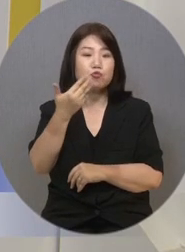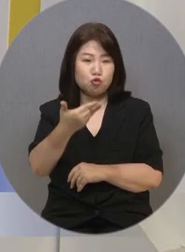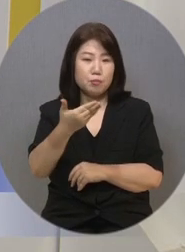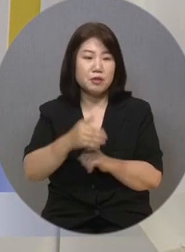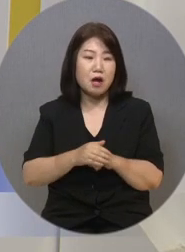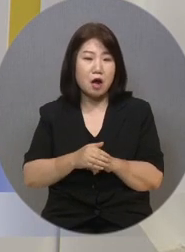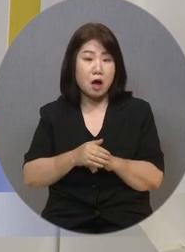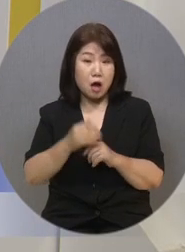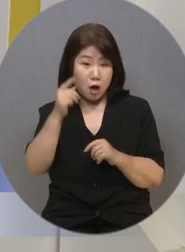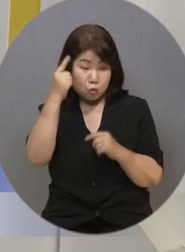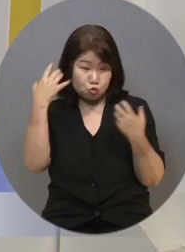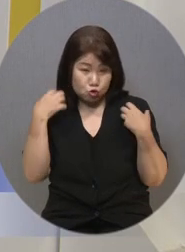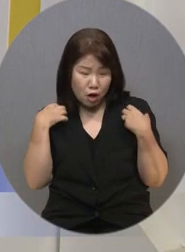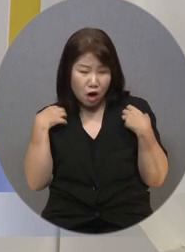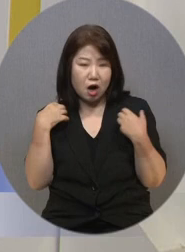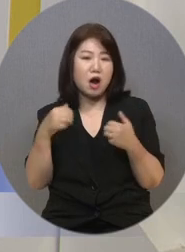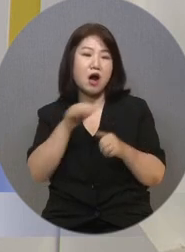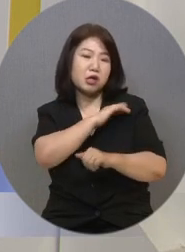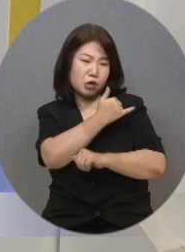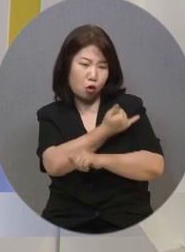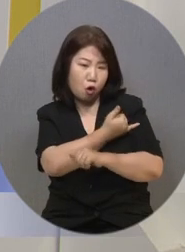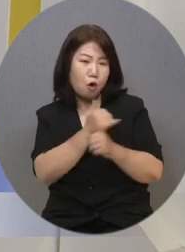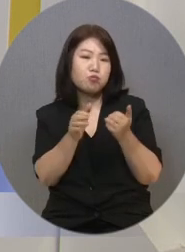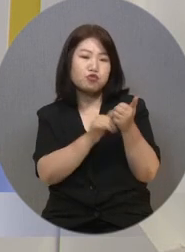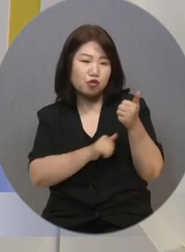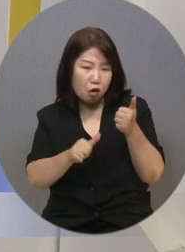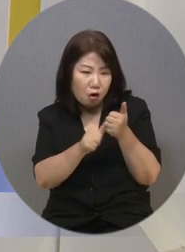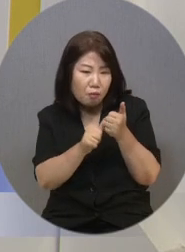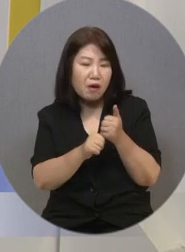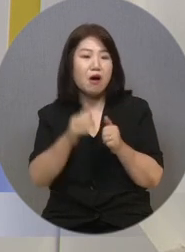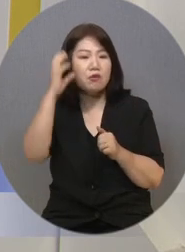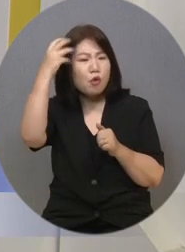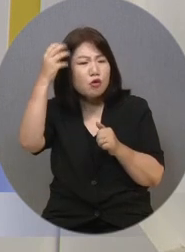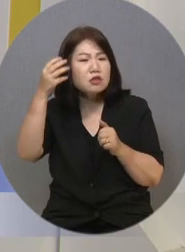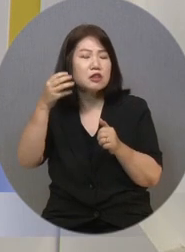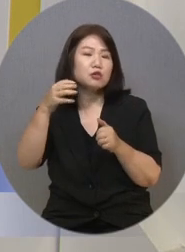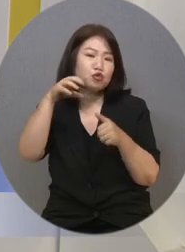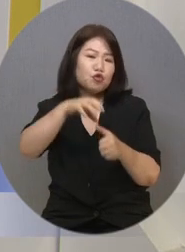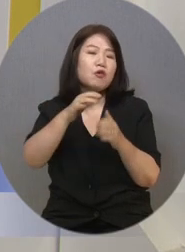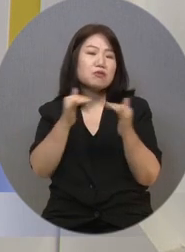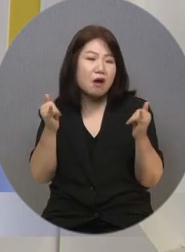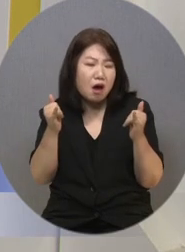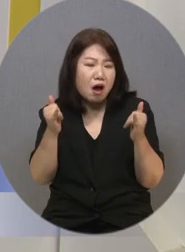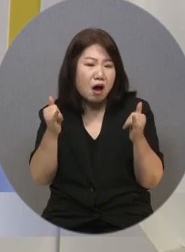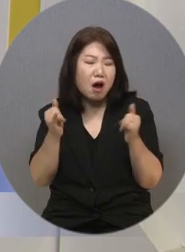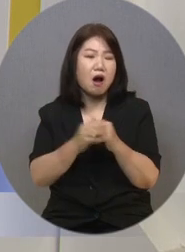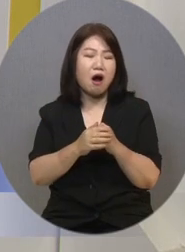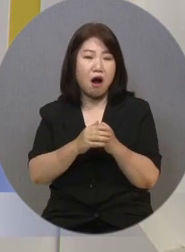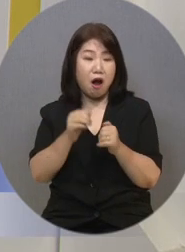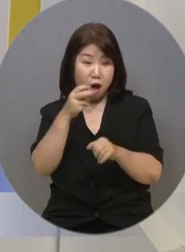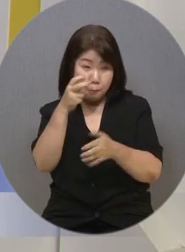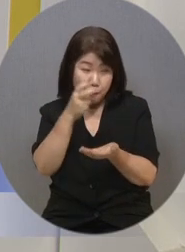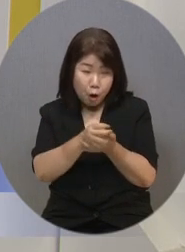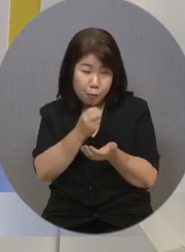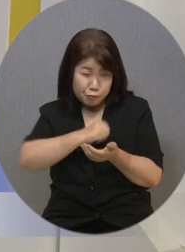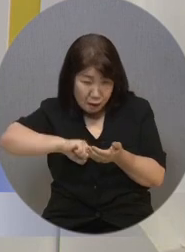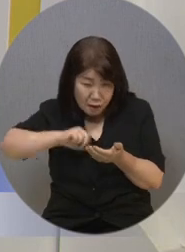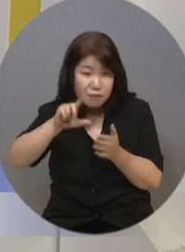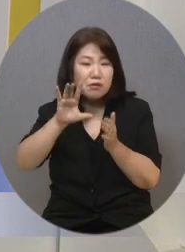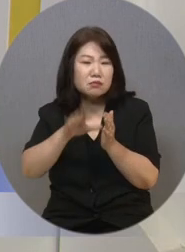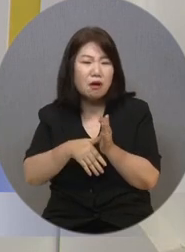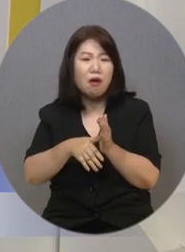국가인권위례가 정신질환 수용자의 규율 위반 행위에 대해서이 증발보다는 적절한 치료를